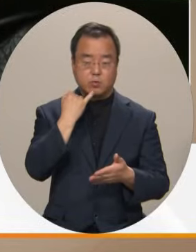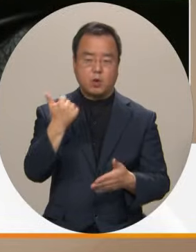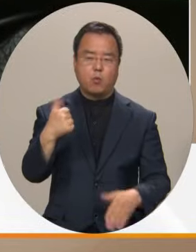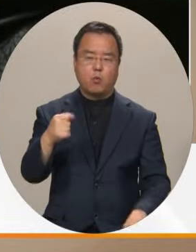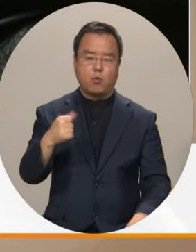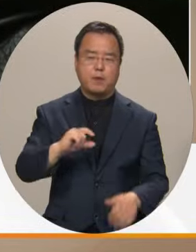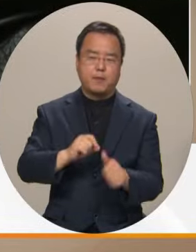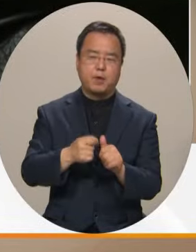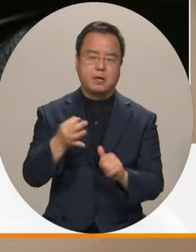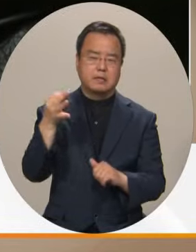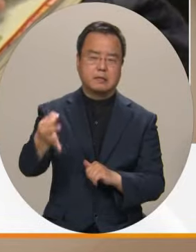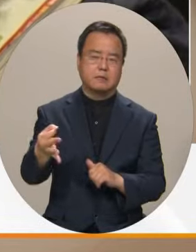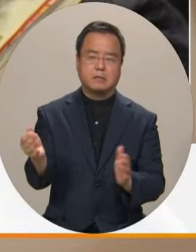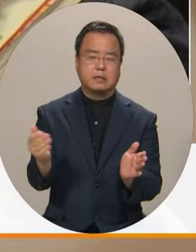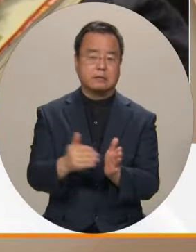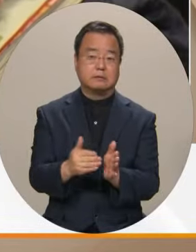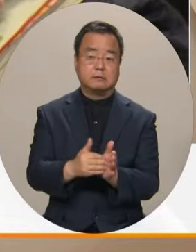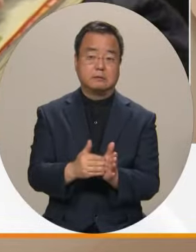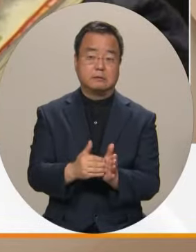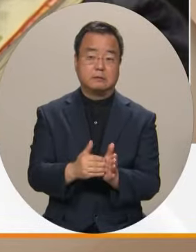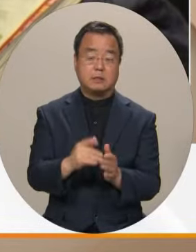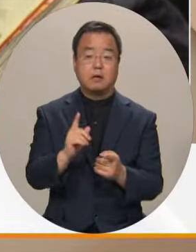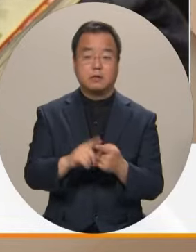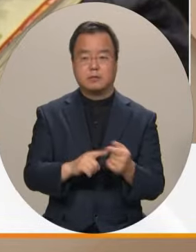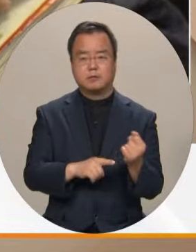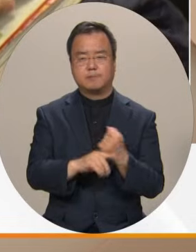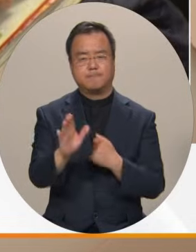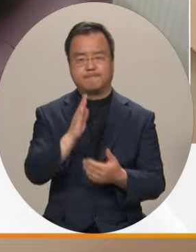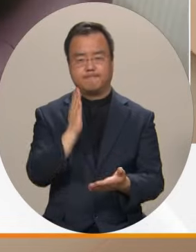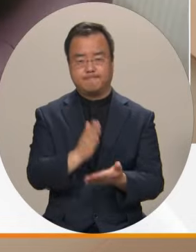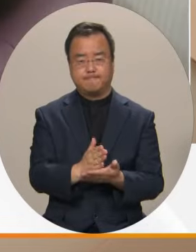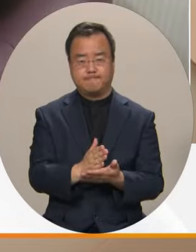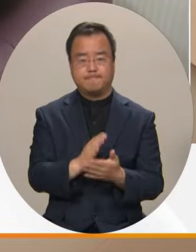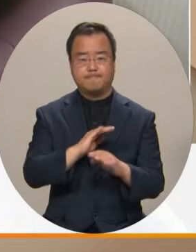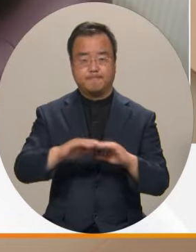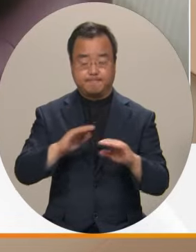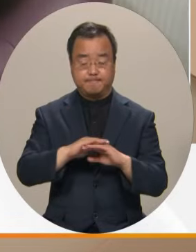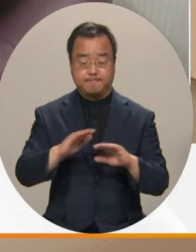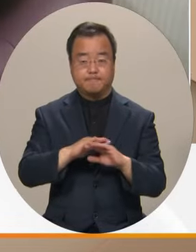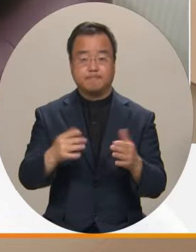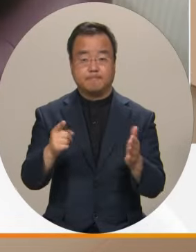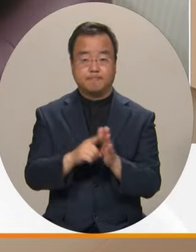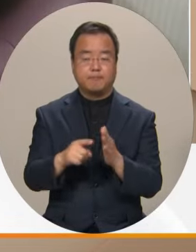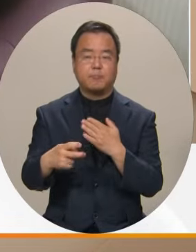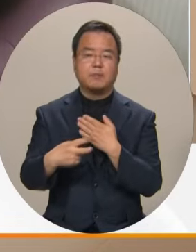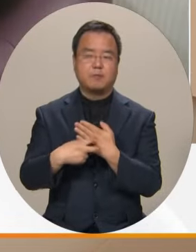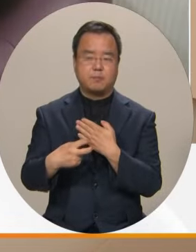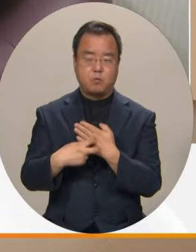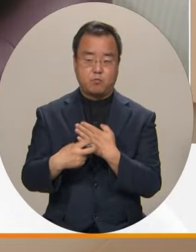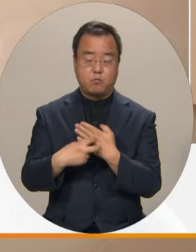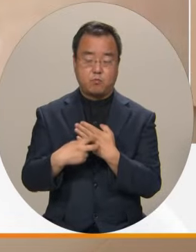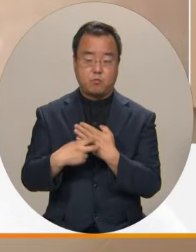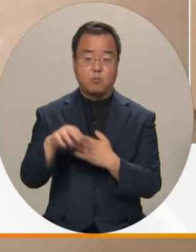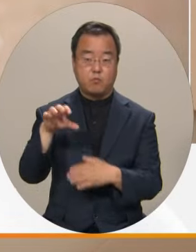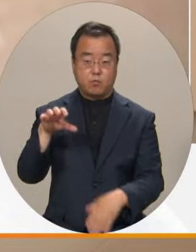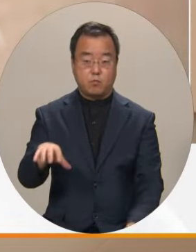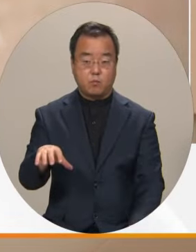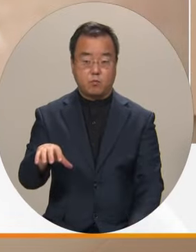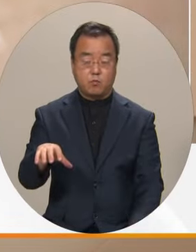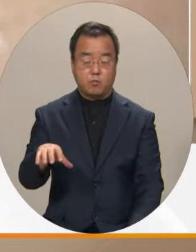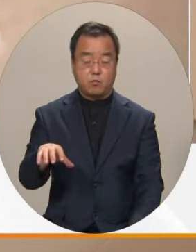과태료만 되면 되기 때문에 그런 부분을 벗어나 수 있게 하기 위해서 의료 기관이 어 출생 신고를 하지